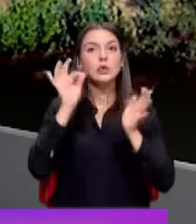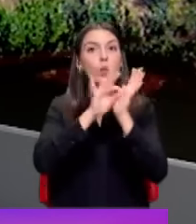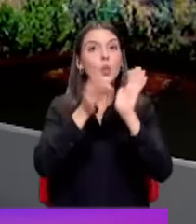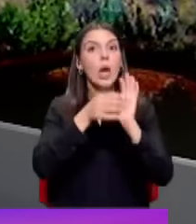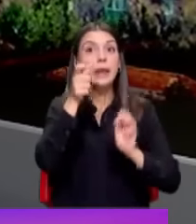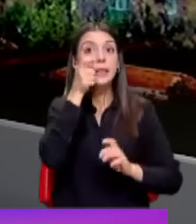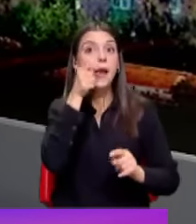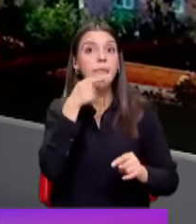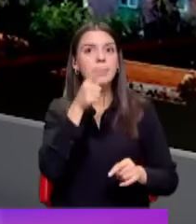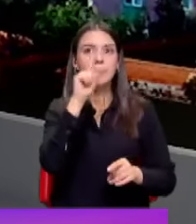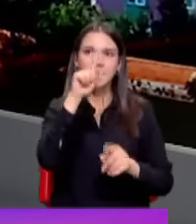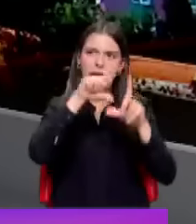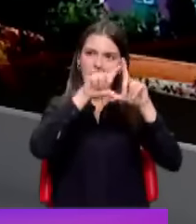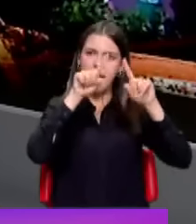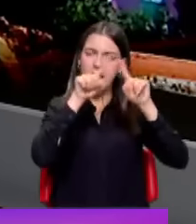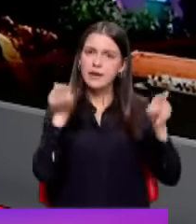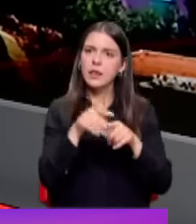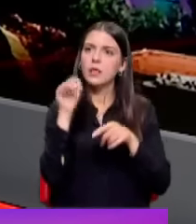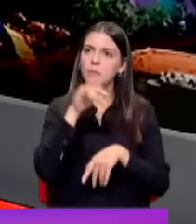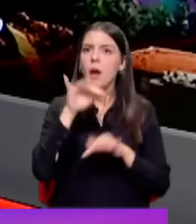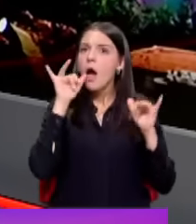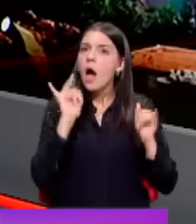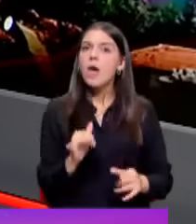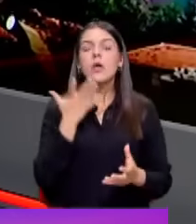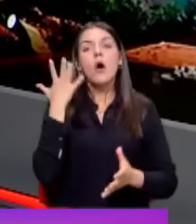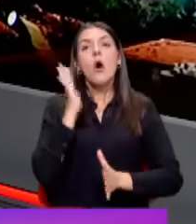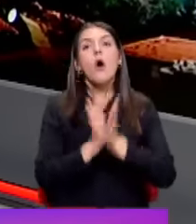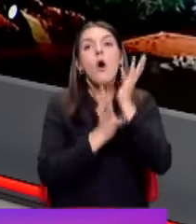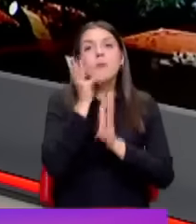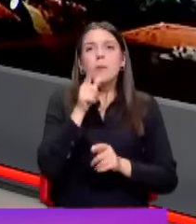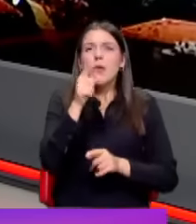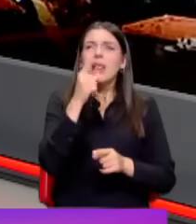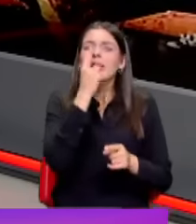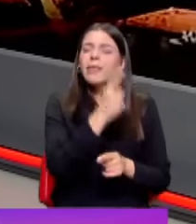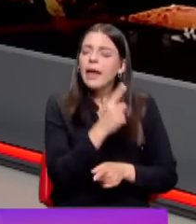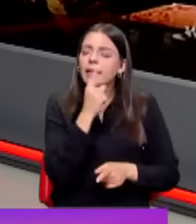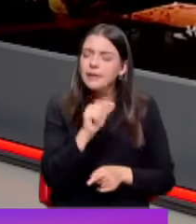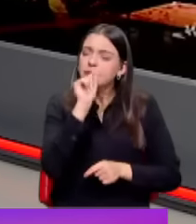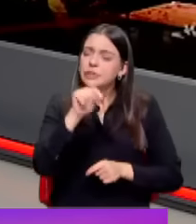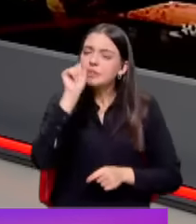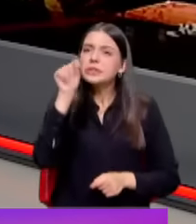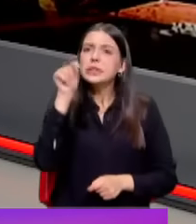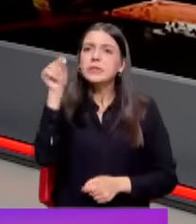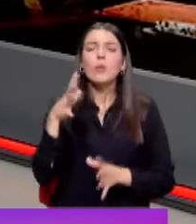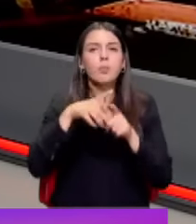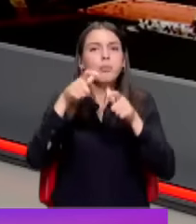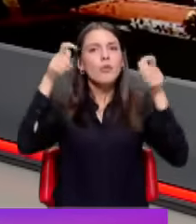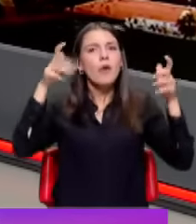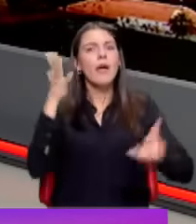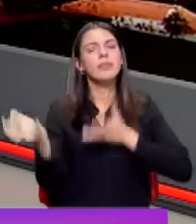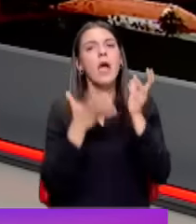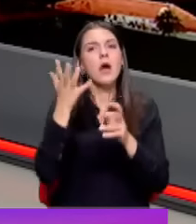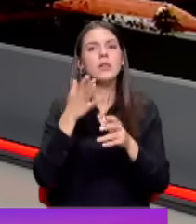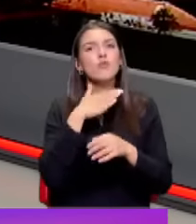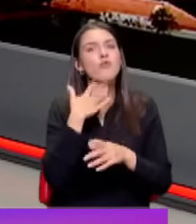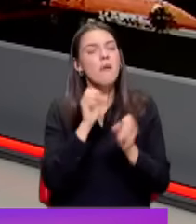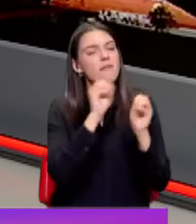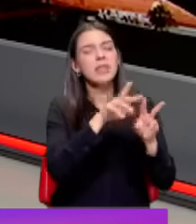birini ekrana taşıyalım. Aynı ormanlar böyle çıtır çıtır, sıçraya sıçraya büyüyen yangınlara kurban gittiği